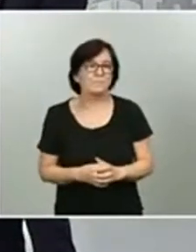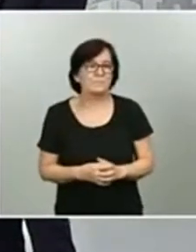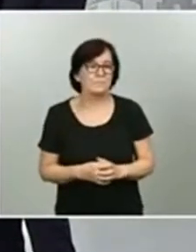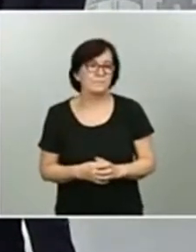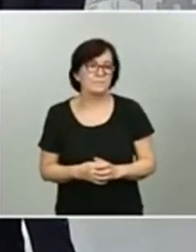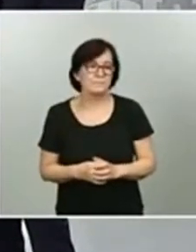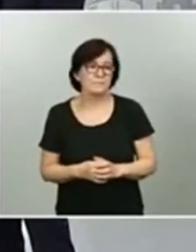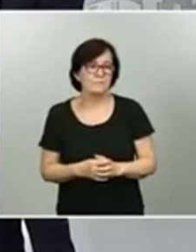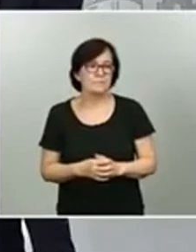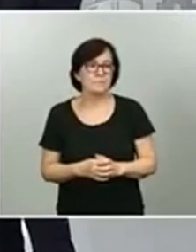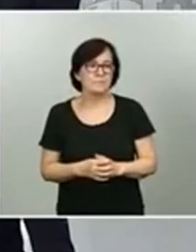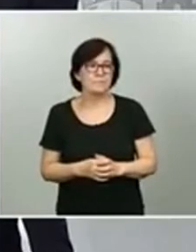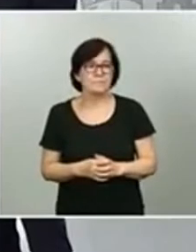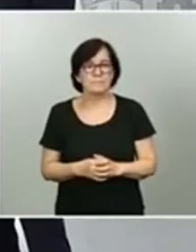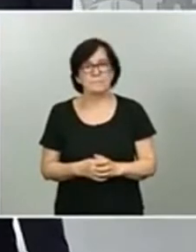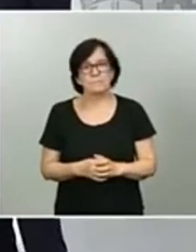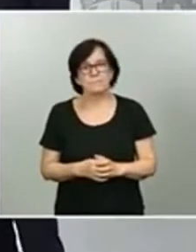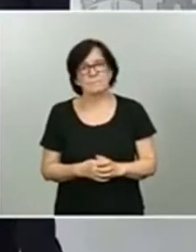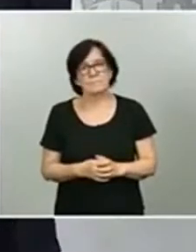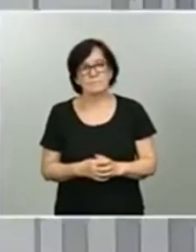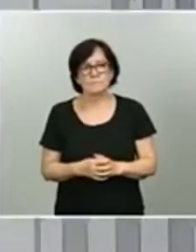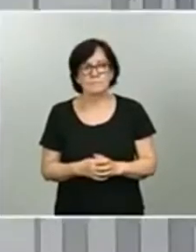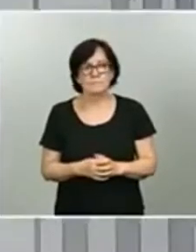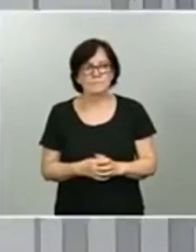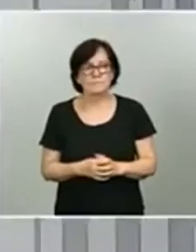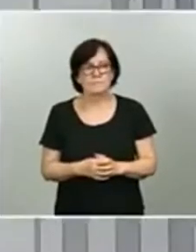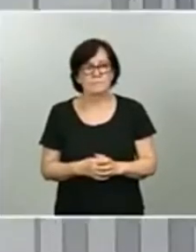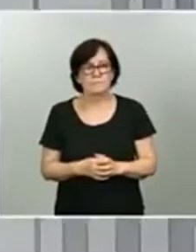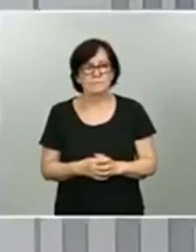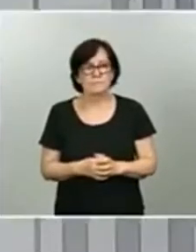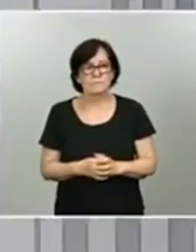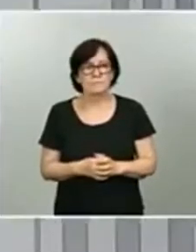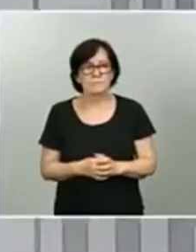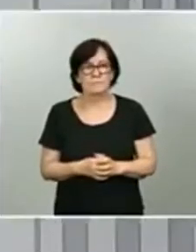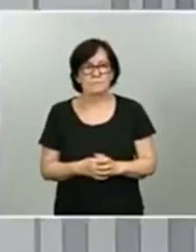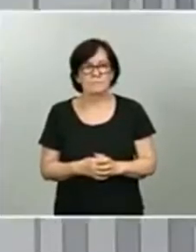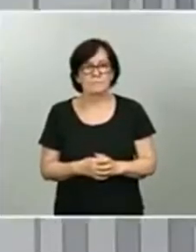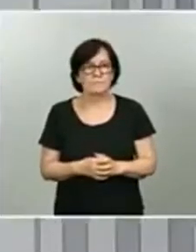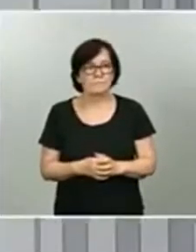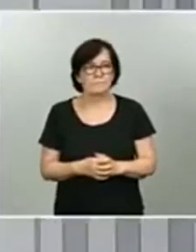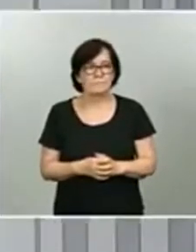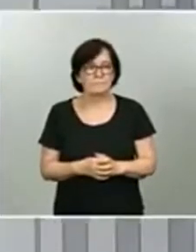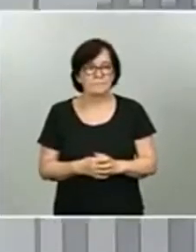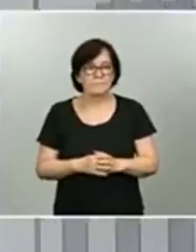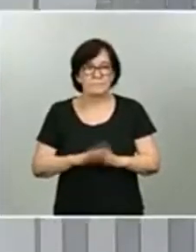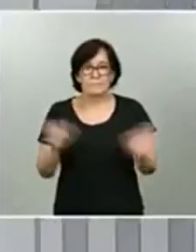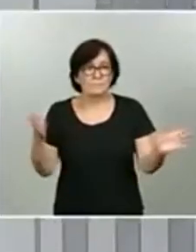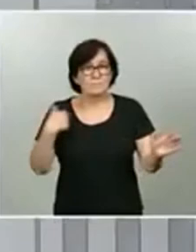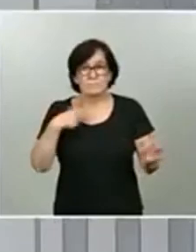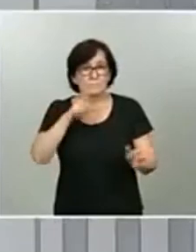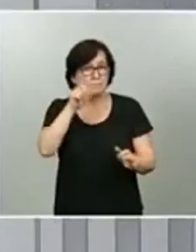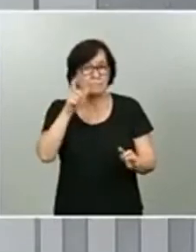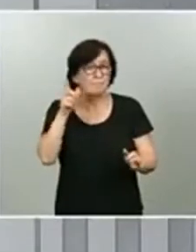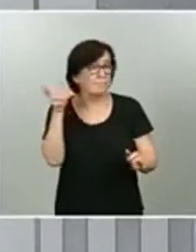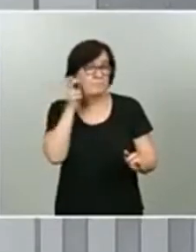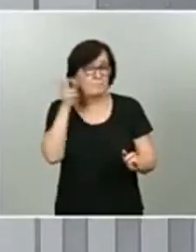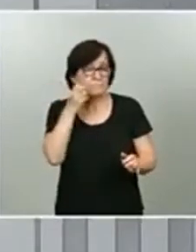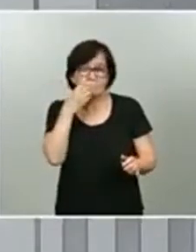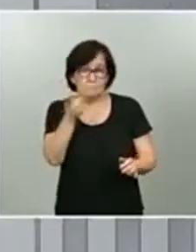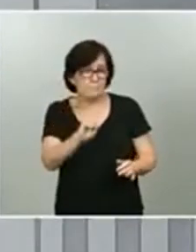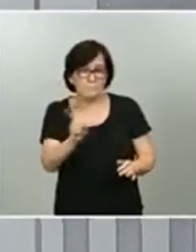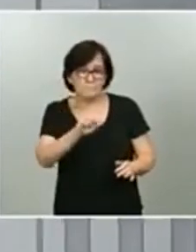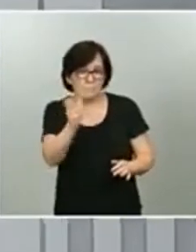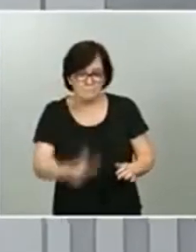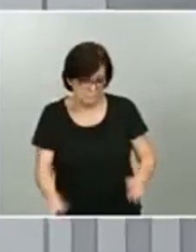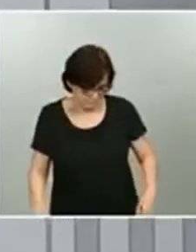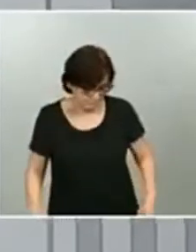Sono davvero molto lieto oggi di essere qui Muchas a Madrid. È la seconda tappa di questo tour nelle capitali europee prima